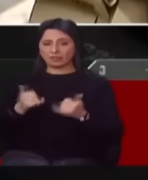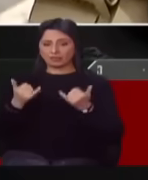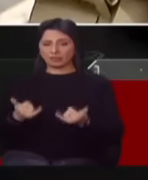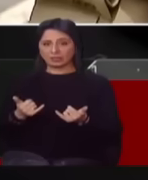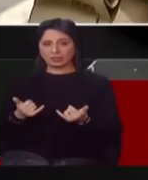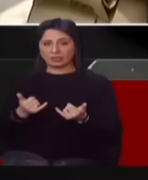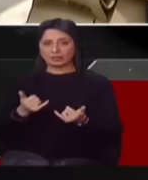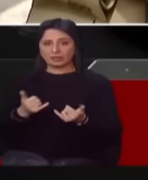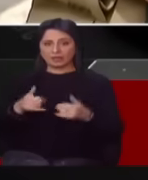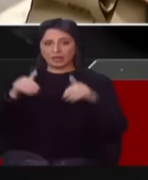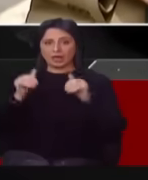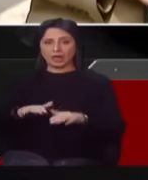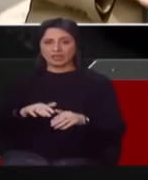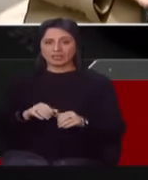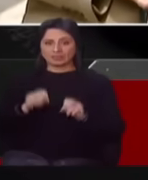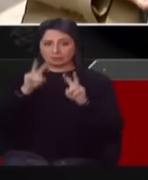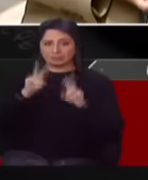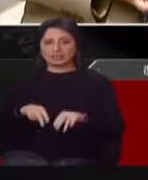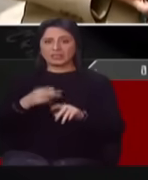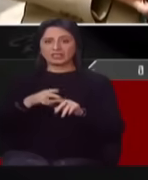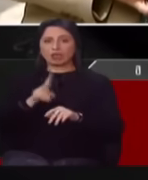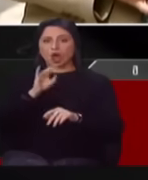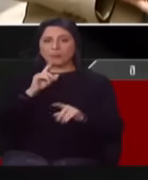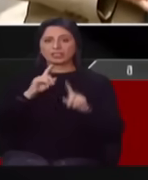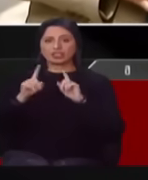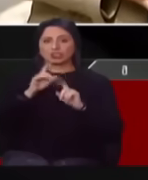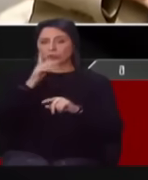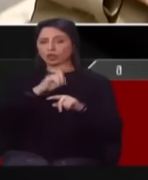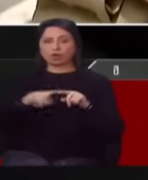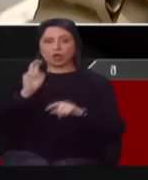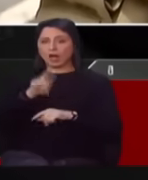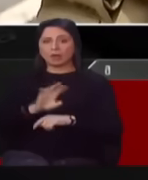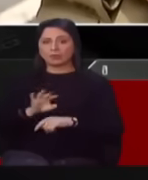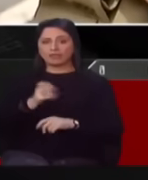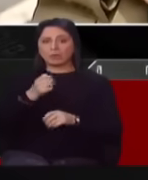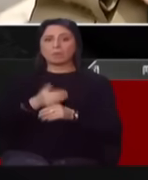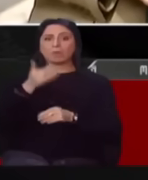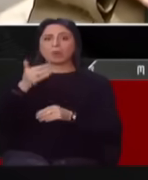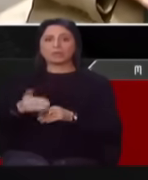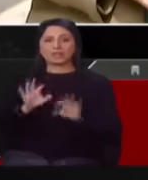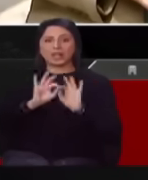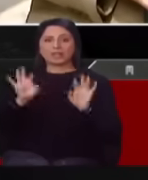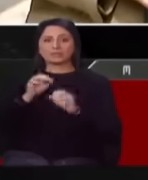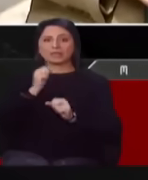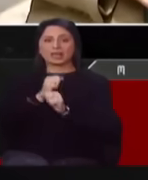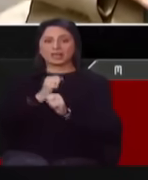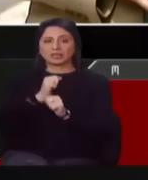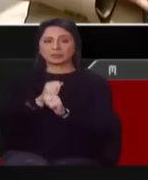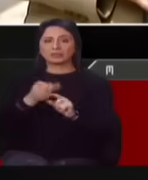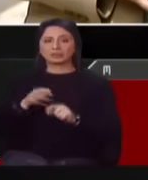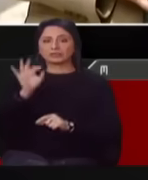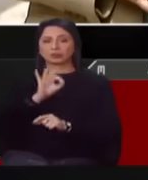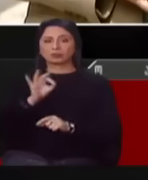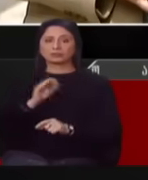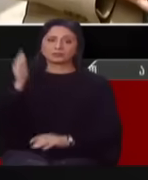დღეს გადაწყვიტა მიზანმიმართულად ის, რომ კომიტეტის ხდომაზე დროულად არ მისულიყო, მოგვიანებით კი ცხადებები გაეკეთებინა იმის